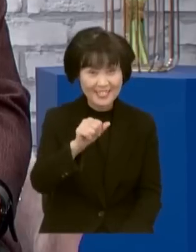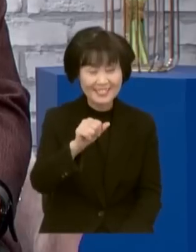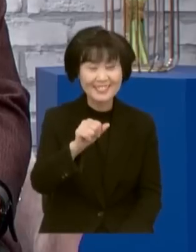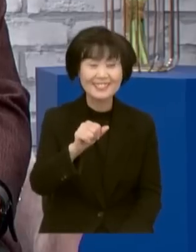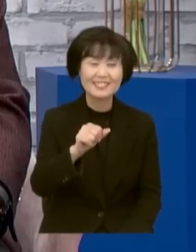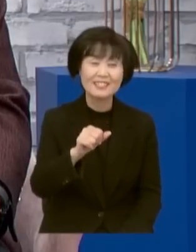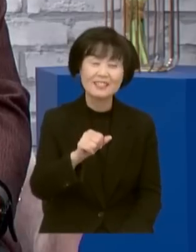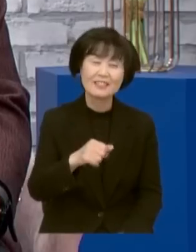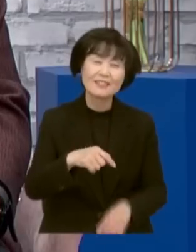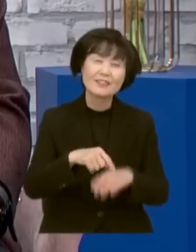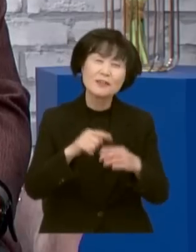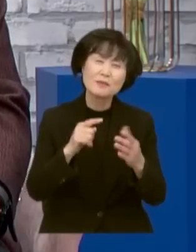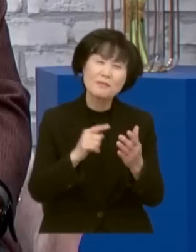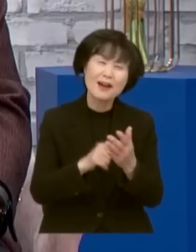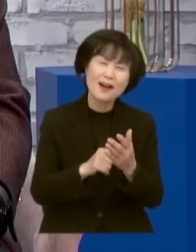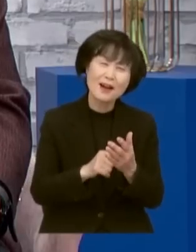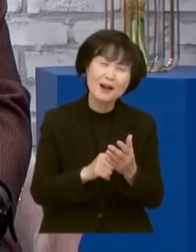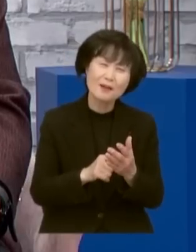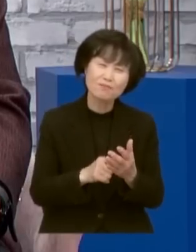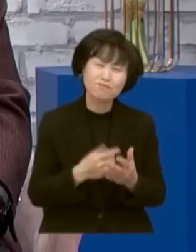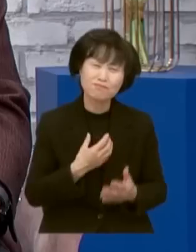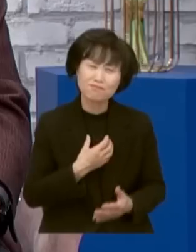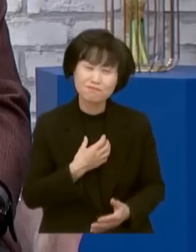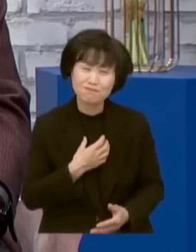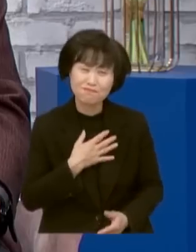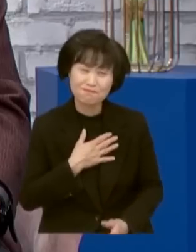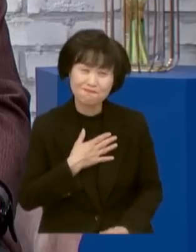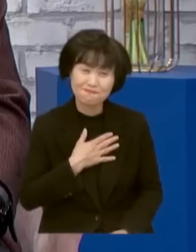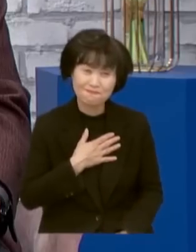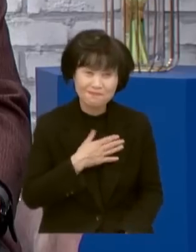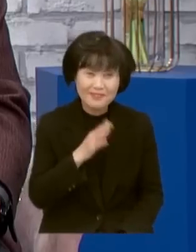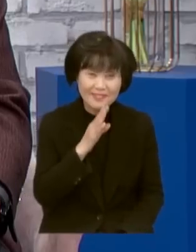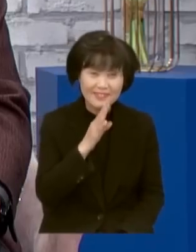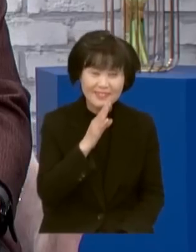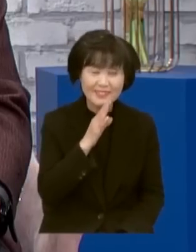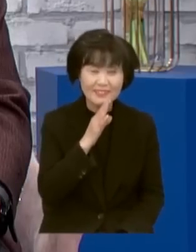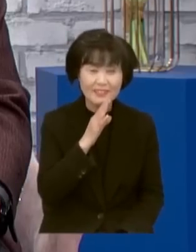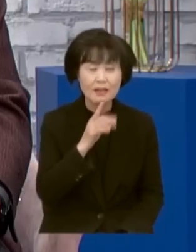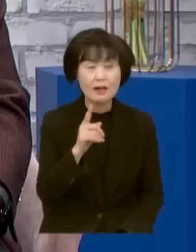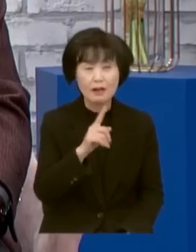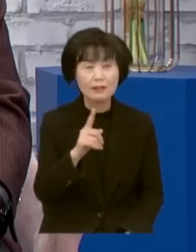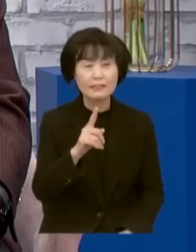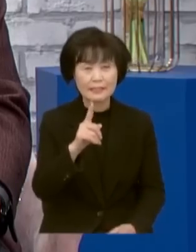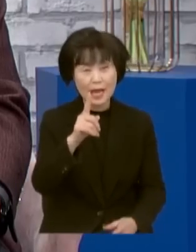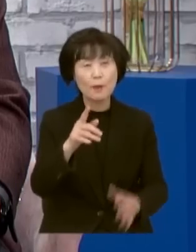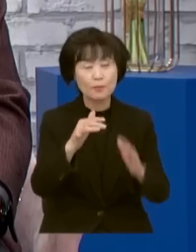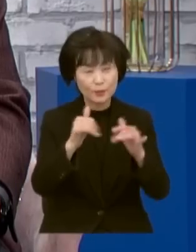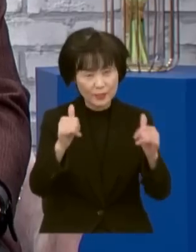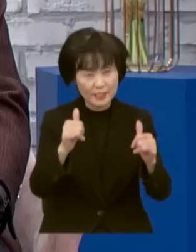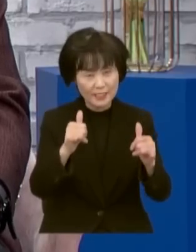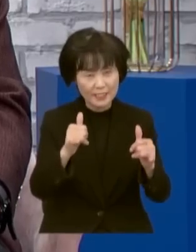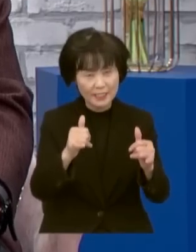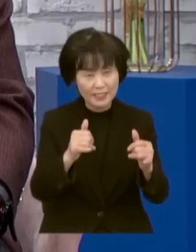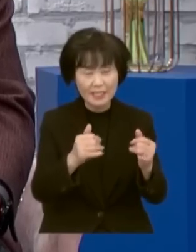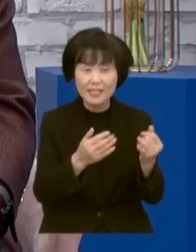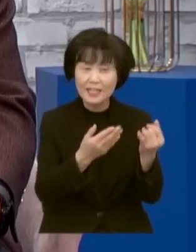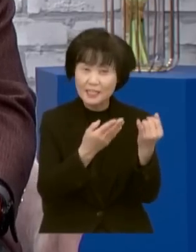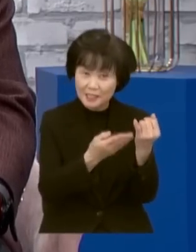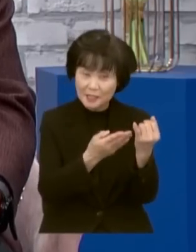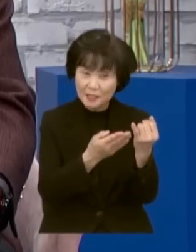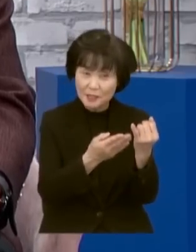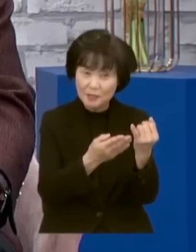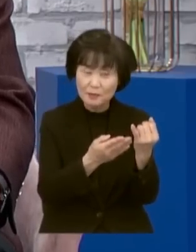하나니까 얼마나 마음이 또 짠하시겠어요. 그래서 어떤 한 분이 그 짠한 마음을